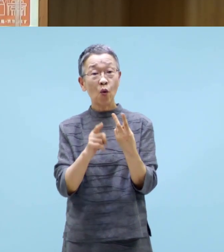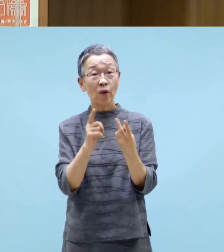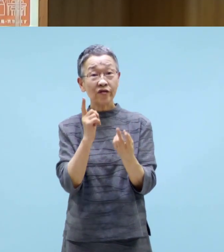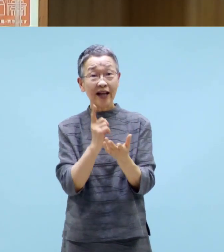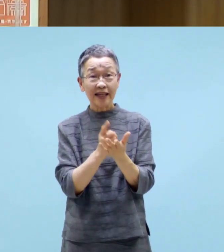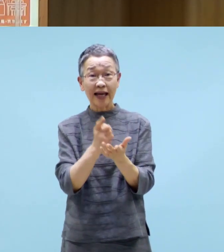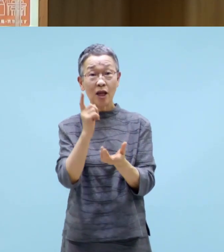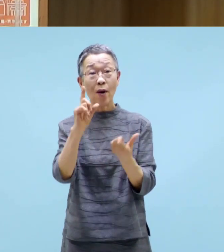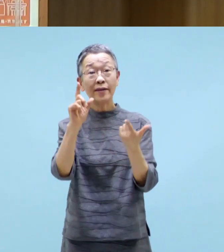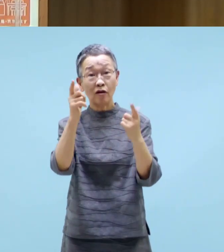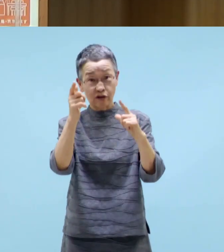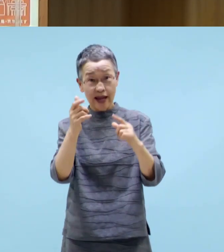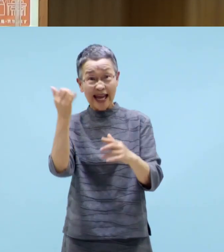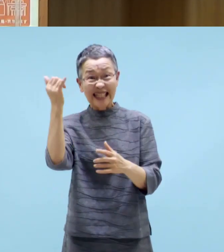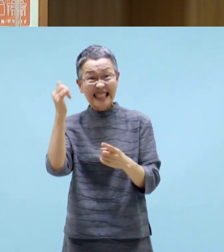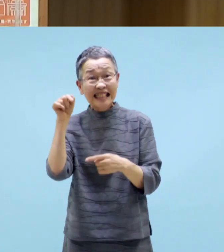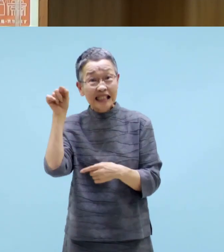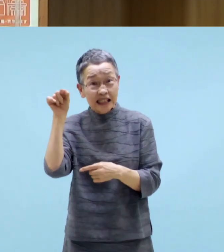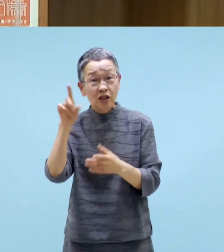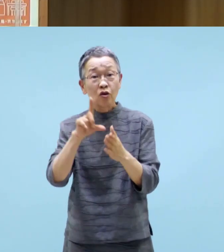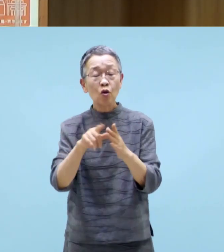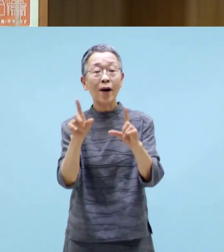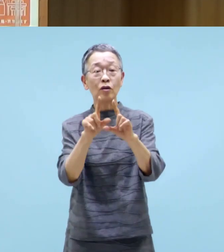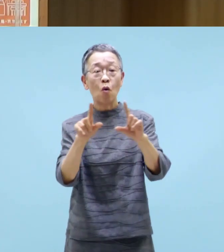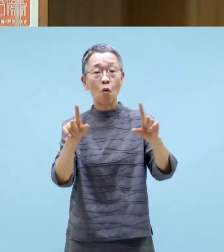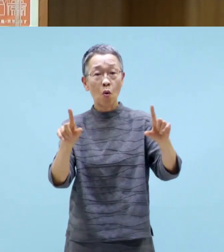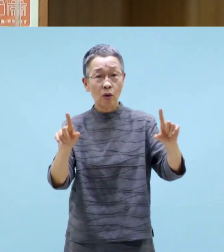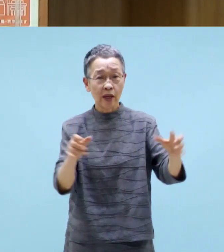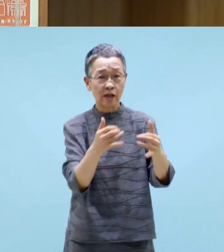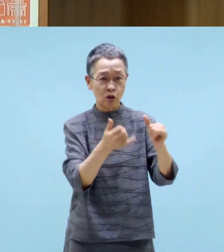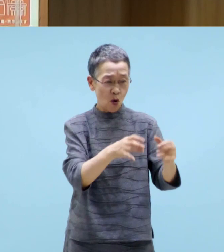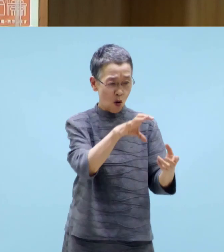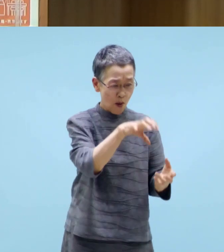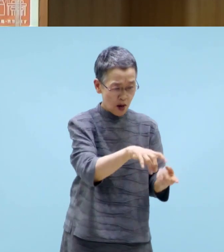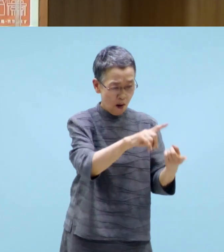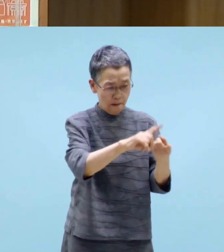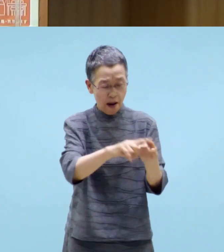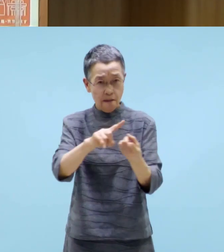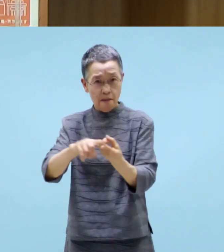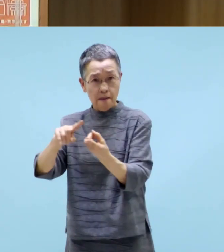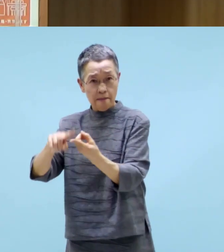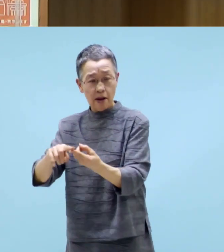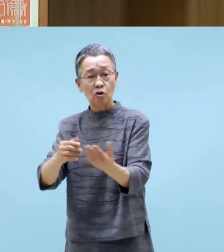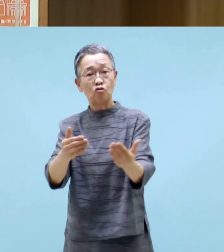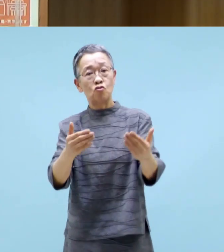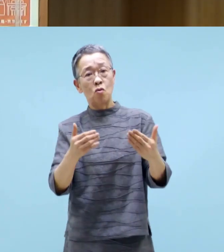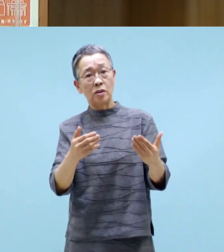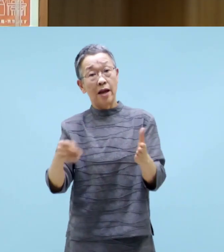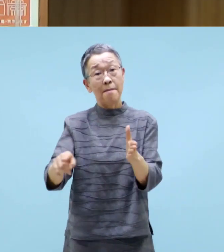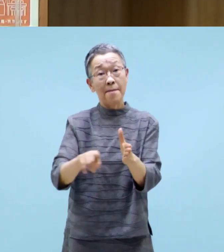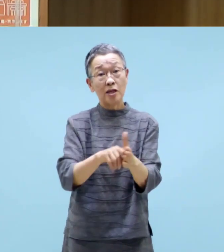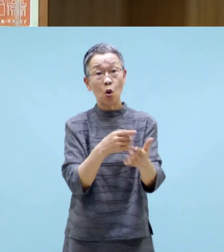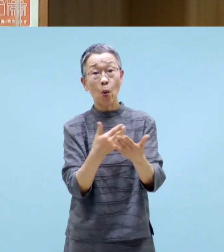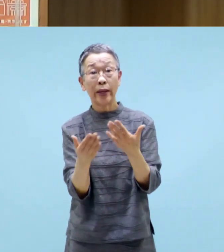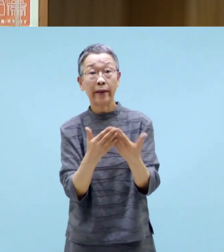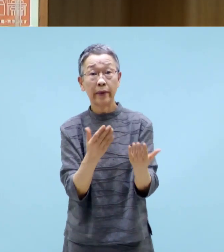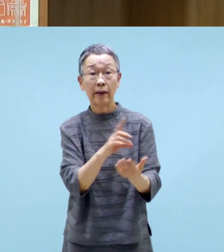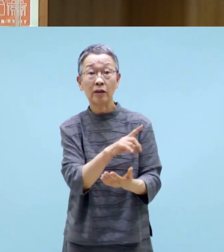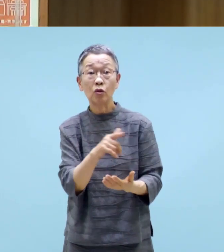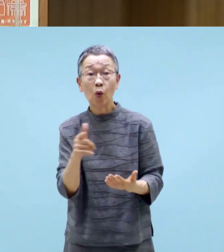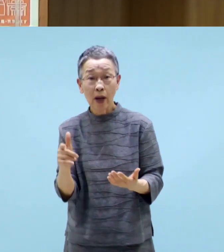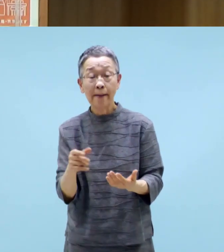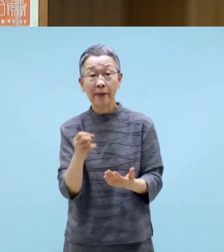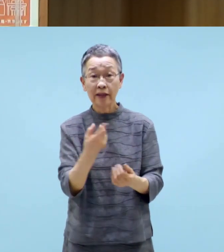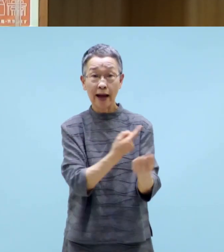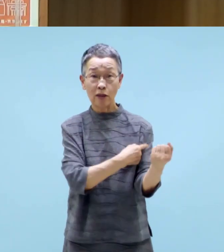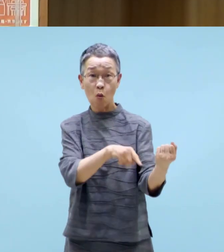ですね、人事っていうのは当然その適材適所ですね、これまでの経験だとか、またその能力